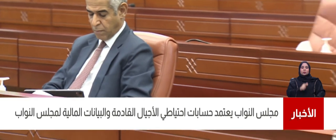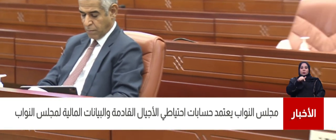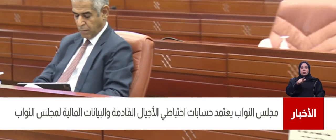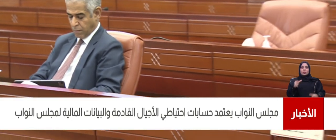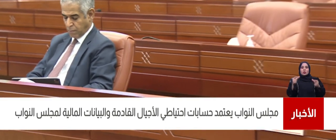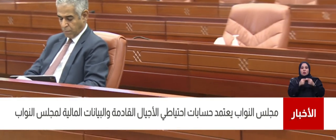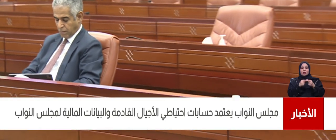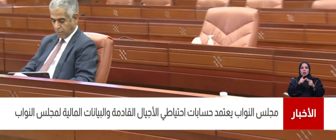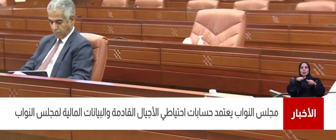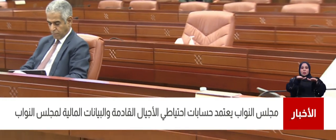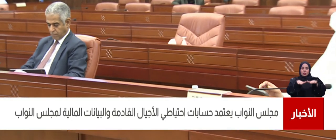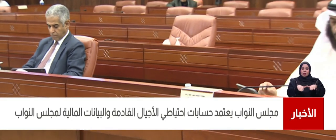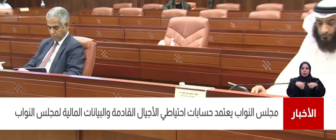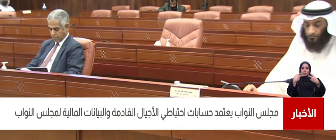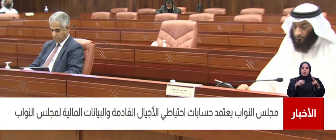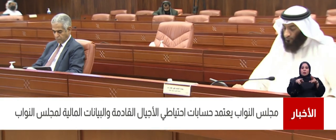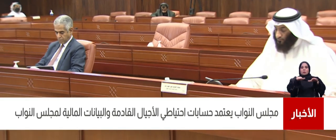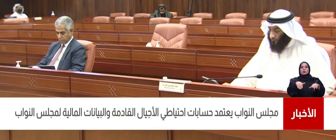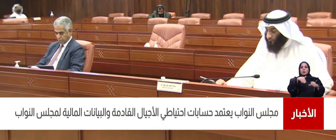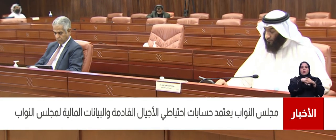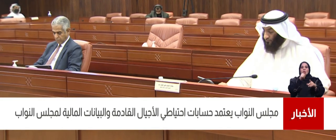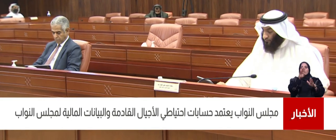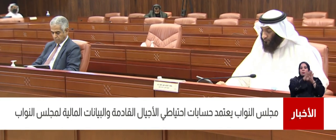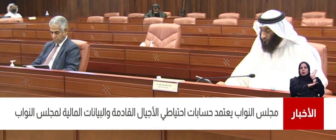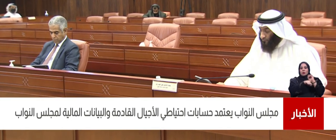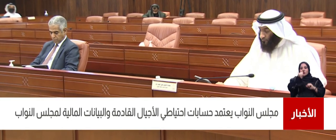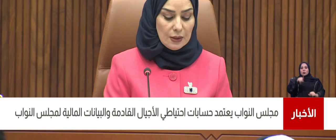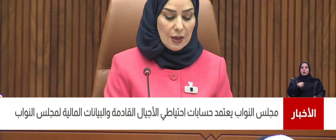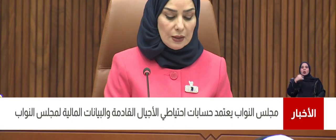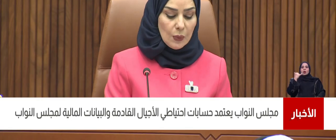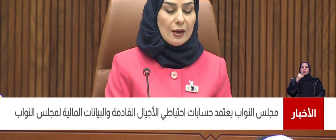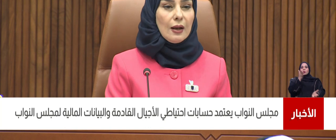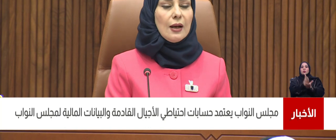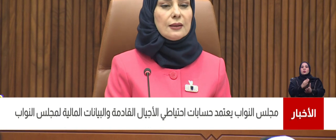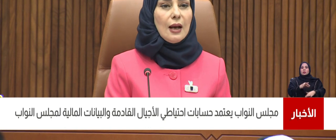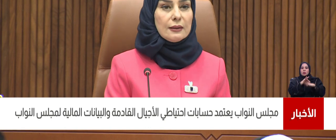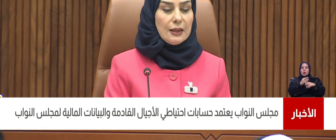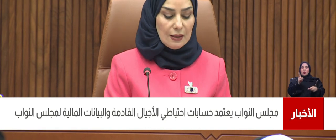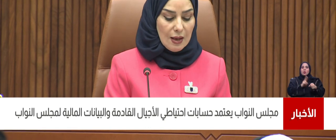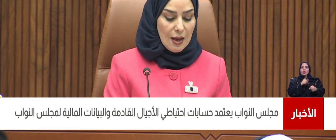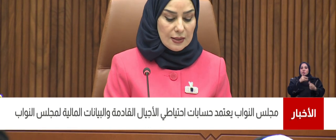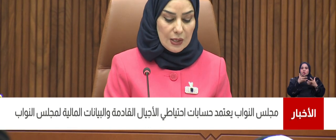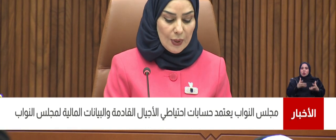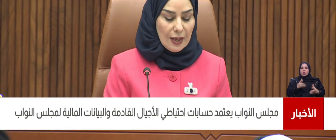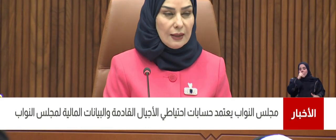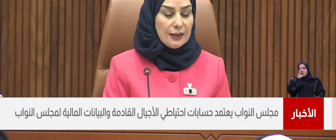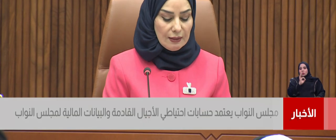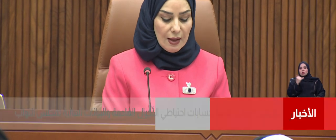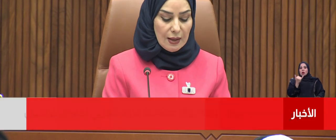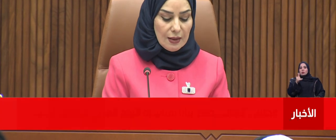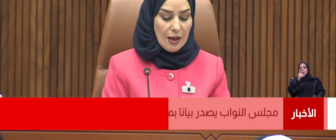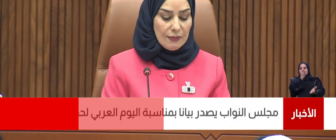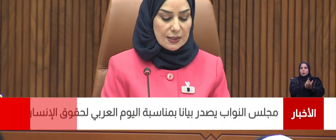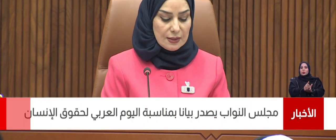وخلال الجلسة أصدر مجلس النواب بيانا بمناسبة اليوم العربي لحقوق الإنسان، شدد فيه على أن حقوق